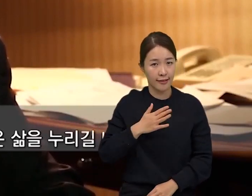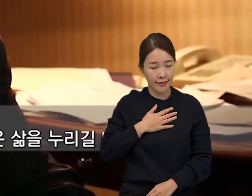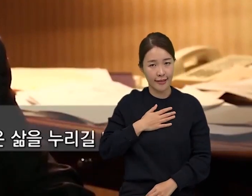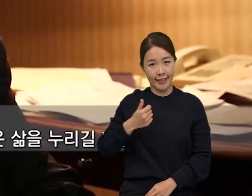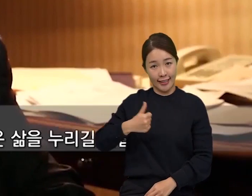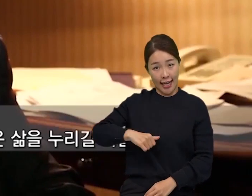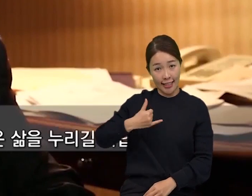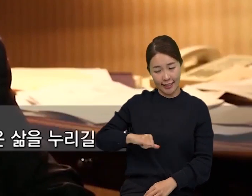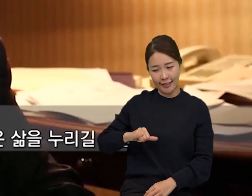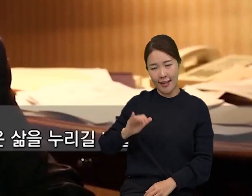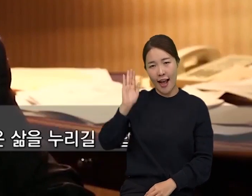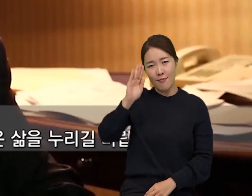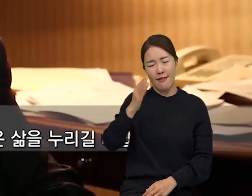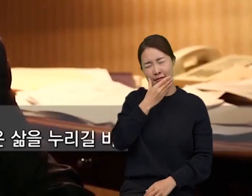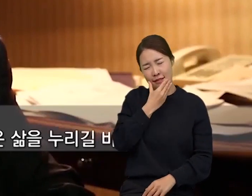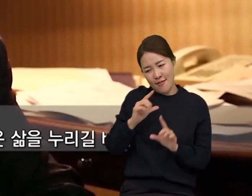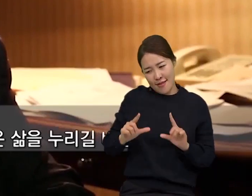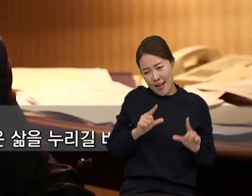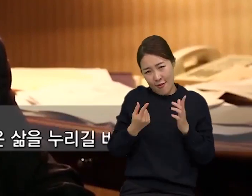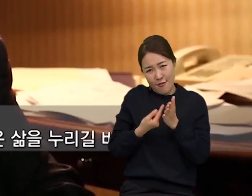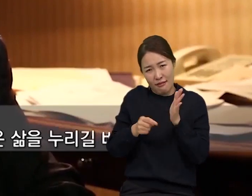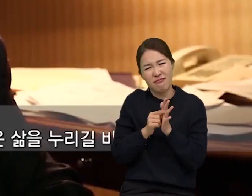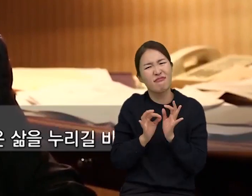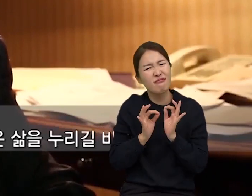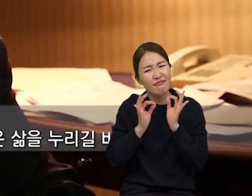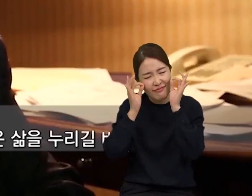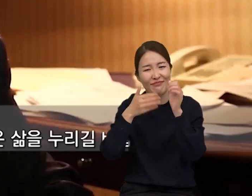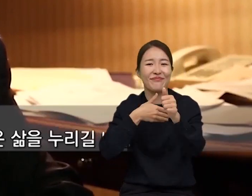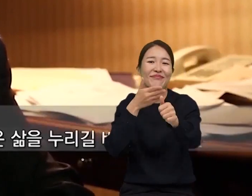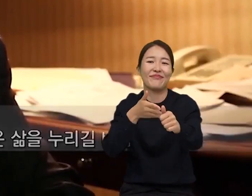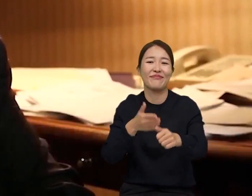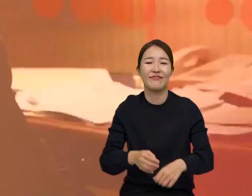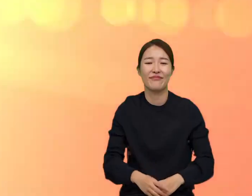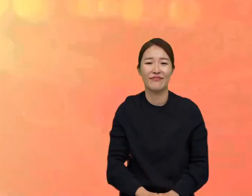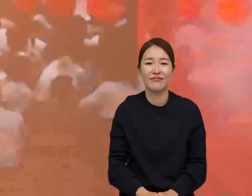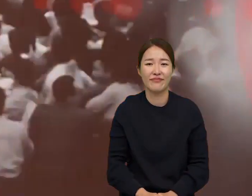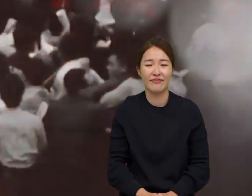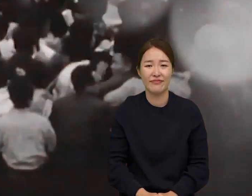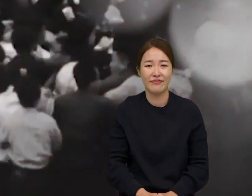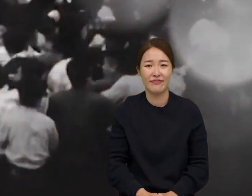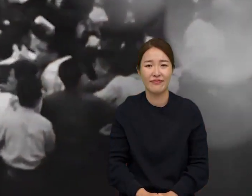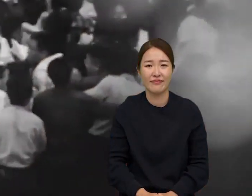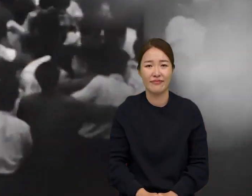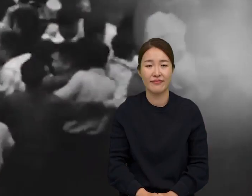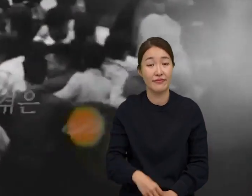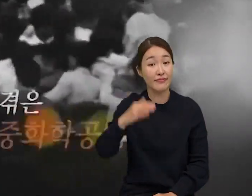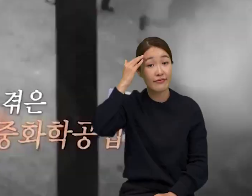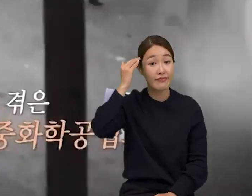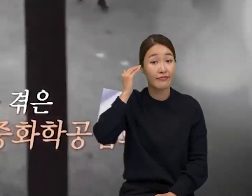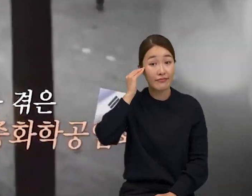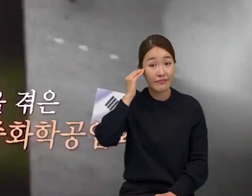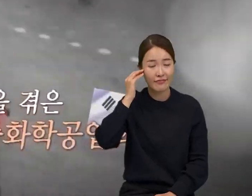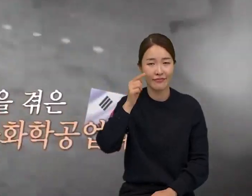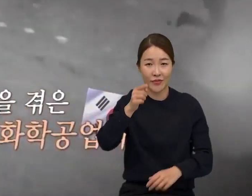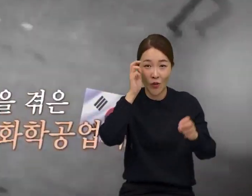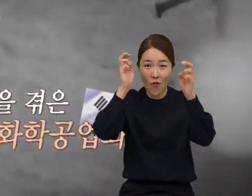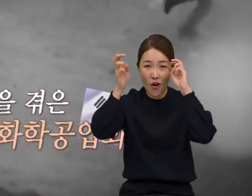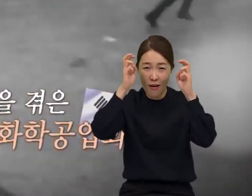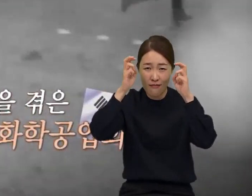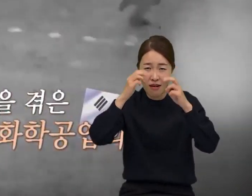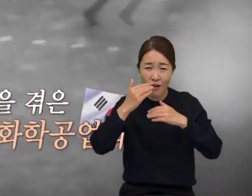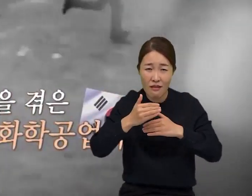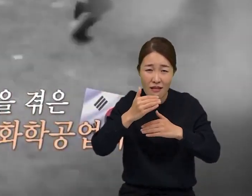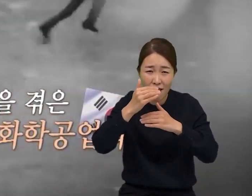conditions for themselves and for their children in their lives. 대한민국은 중화학 공업화